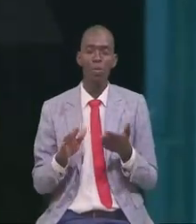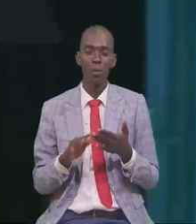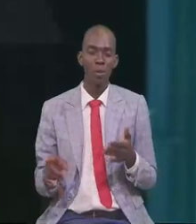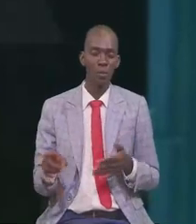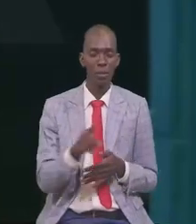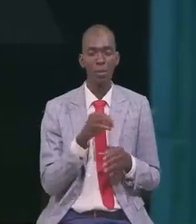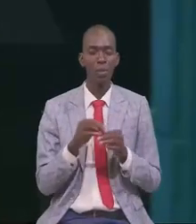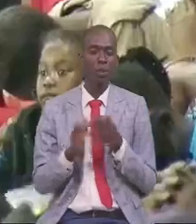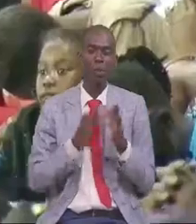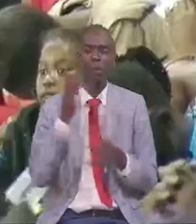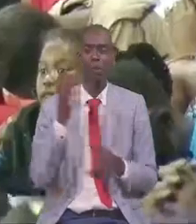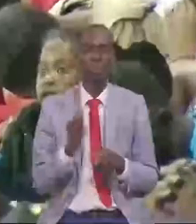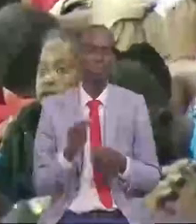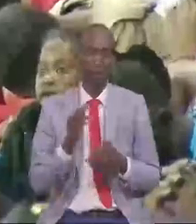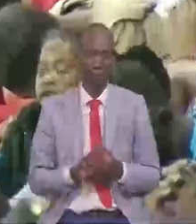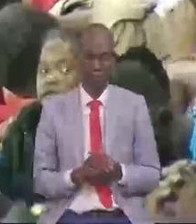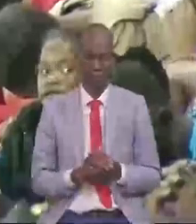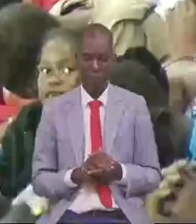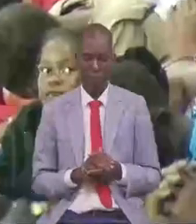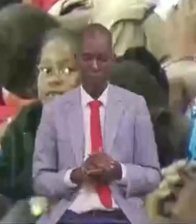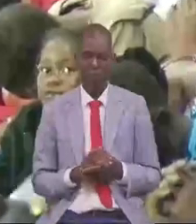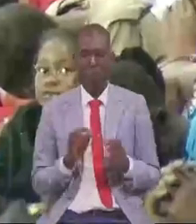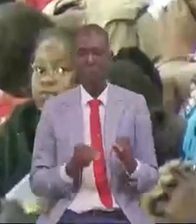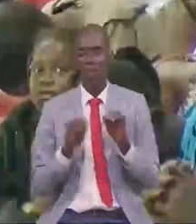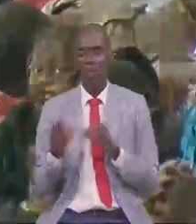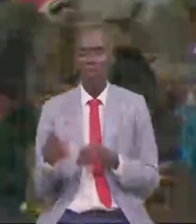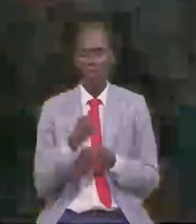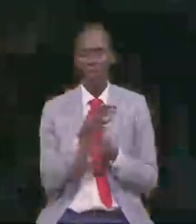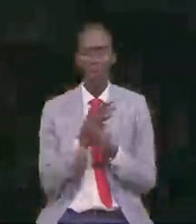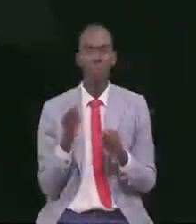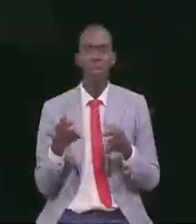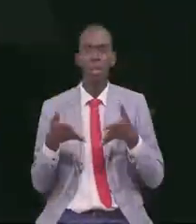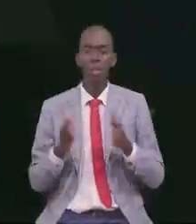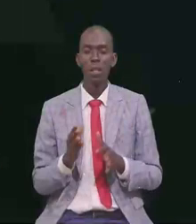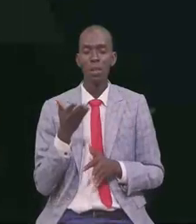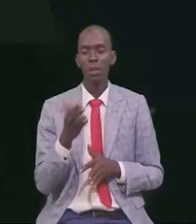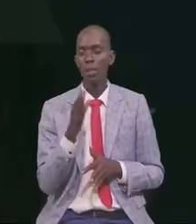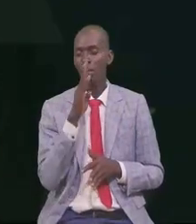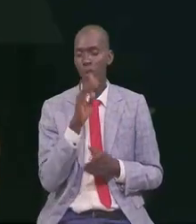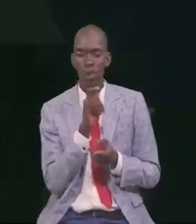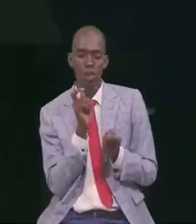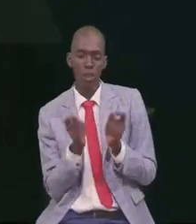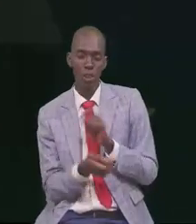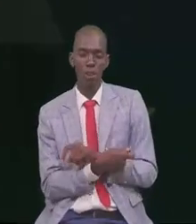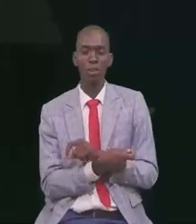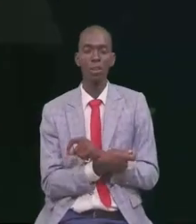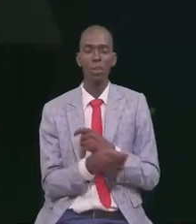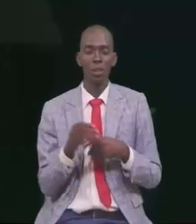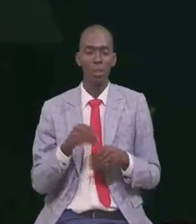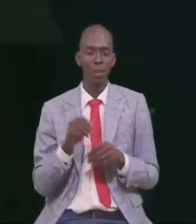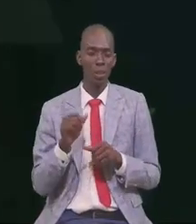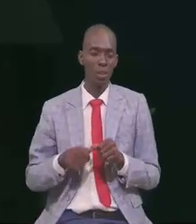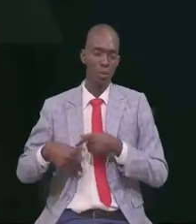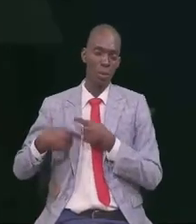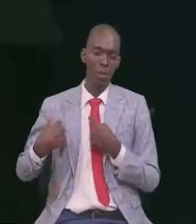Jésus. Affranchis-les. Qu'il y ait un changement une transformation dans chaque cœur et dans